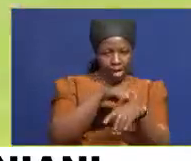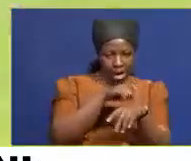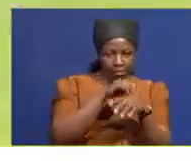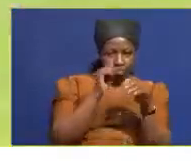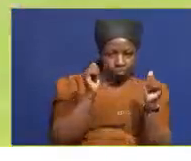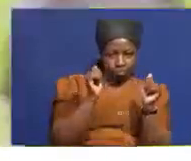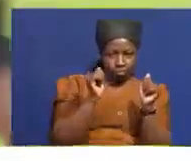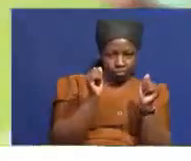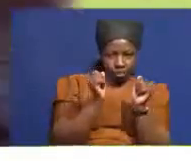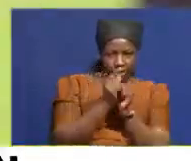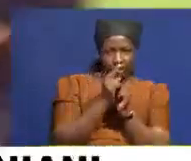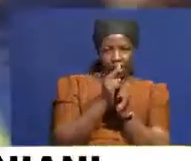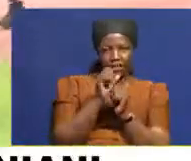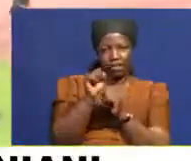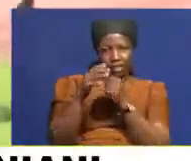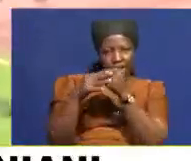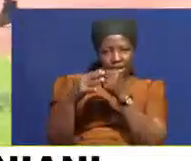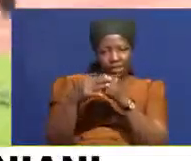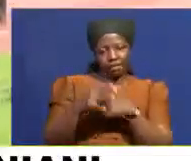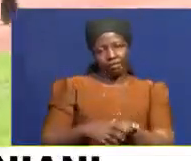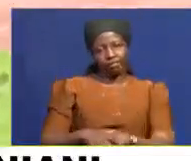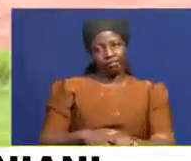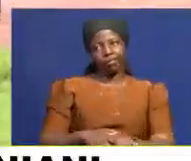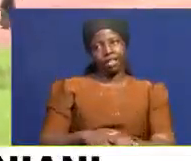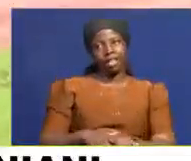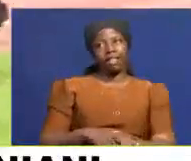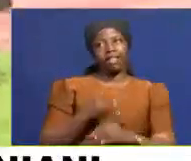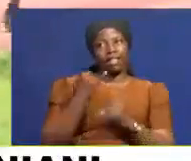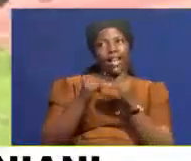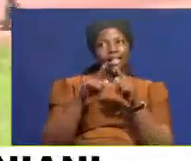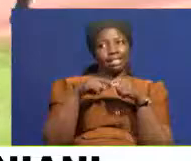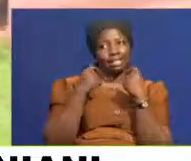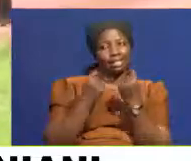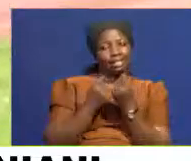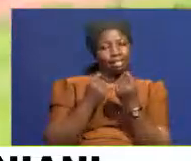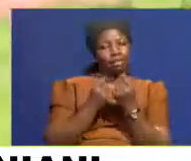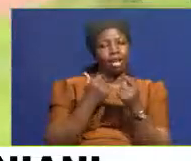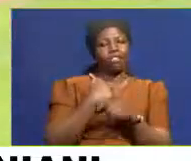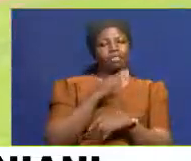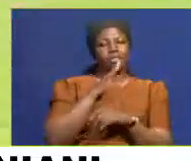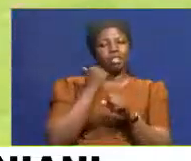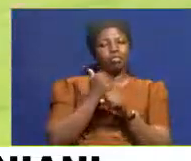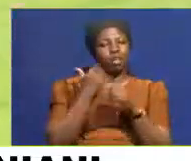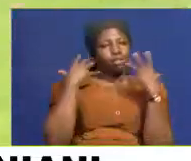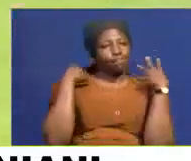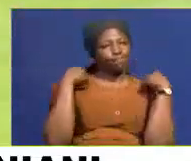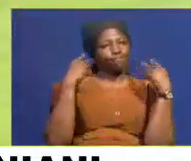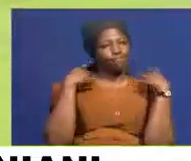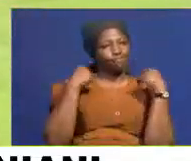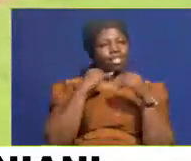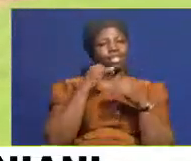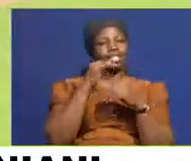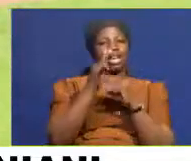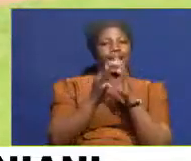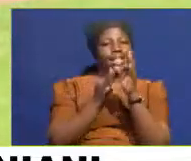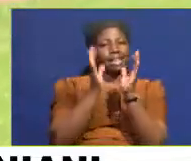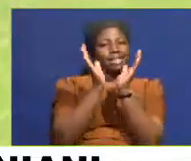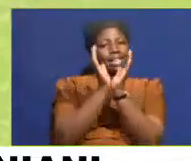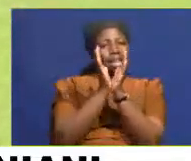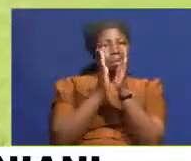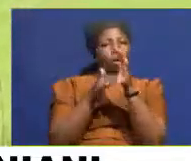5:59. Timu ya Kenya chini ya kocha mkuu Robert Ngisirei imekuwa katika kambi ya mazoezi katika uwanja wa Kasarani kwa zaidi ya wiki